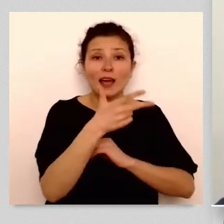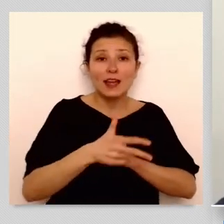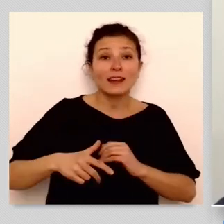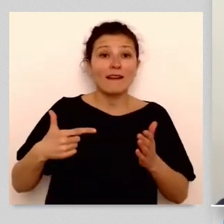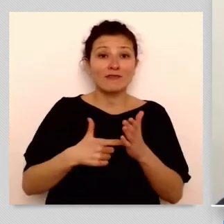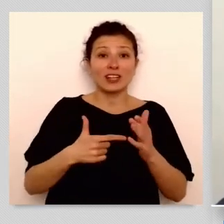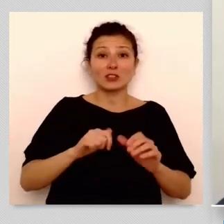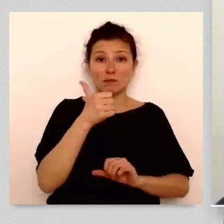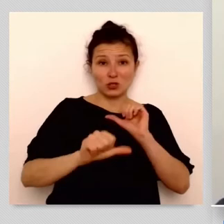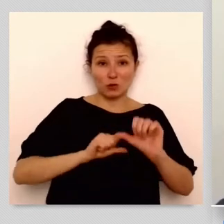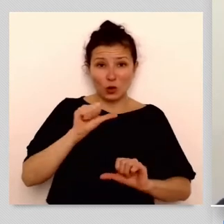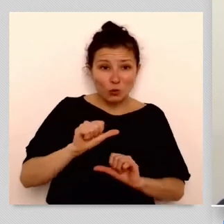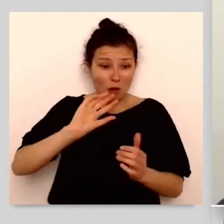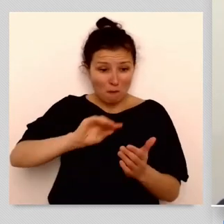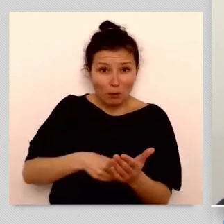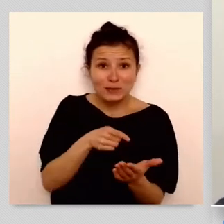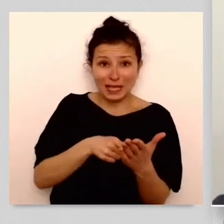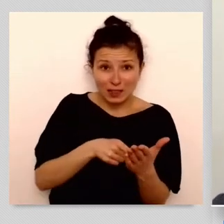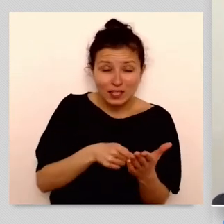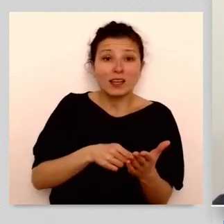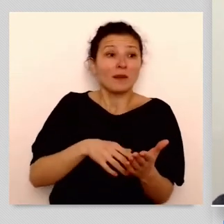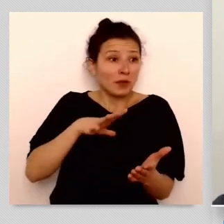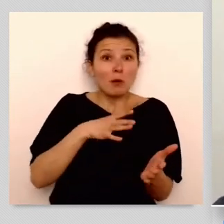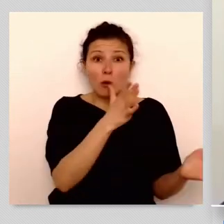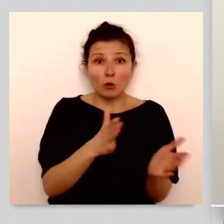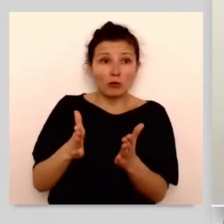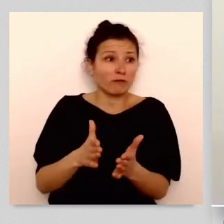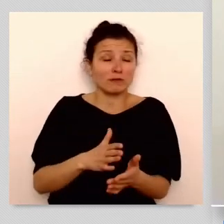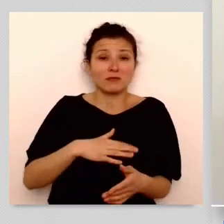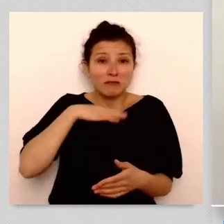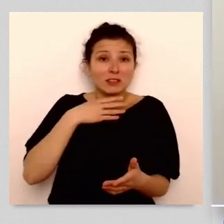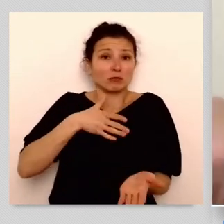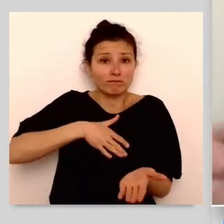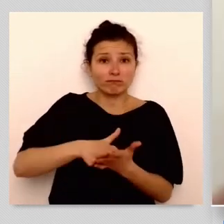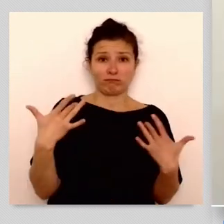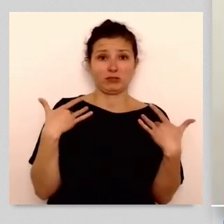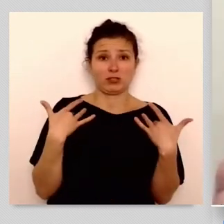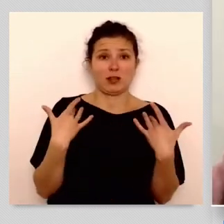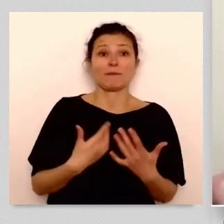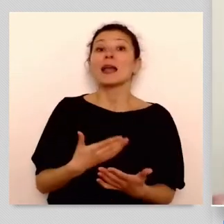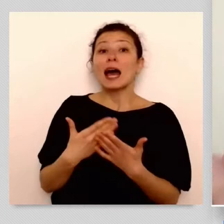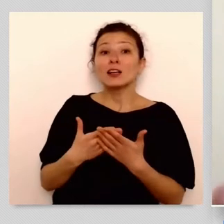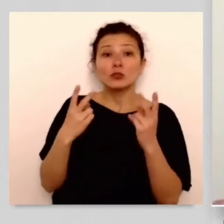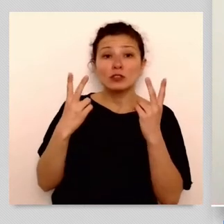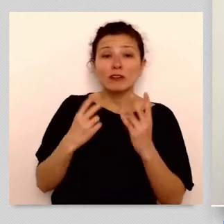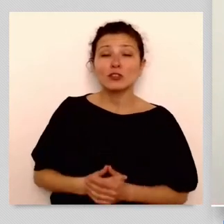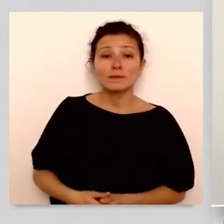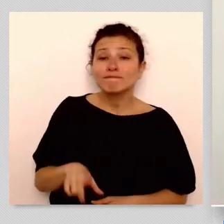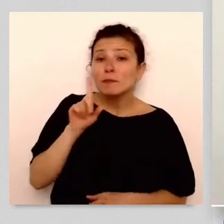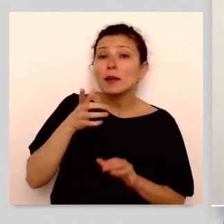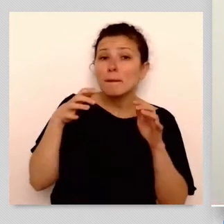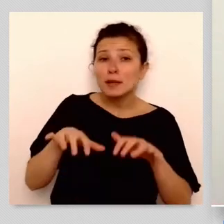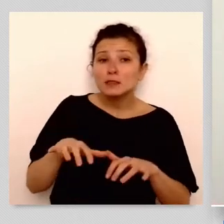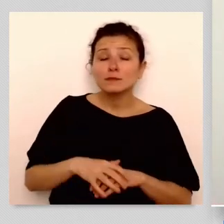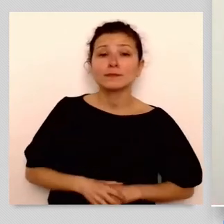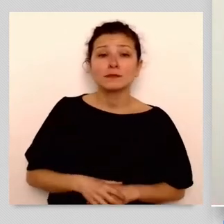roku podpisali i była gotowa. Wystarczyło ją wprowadzić. A dlaczego to jest ważne? Bo, panie prezesie,